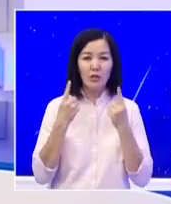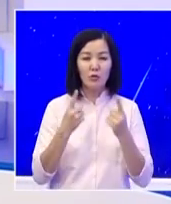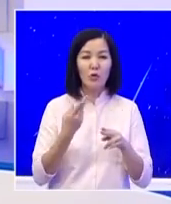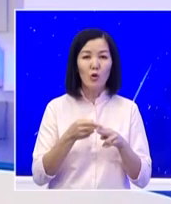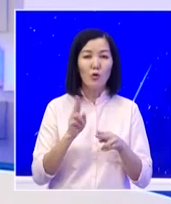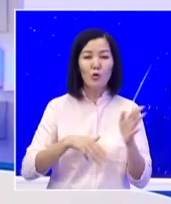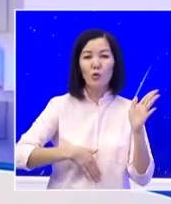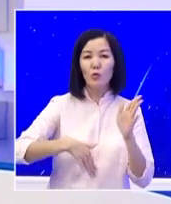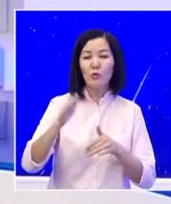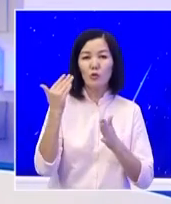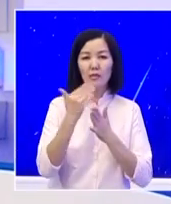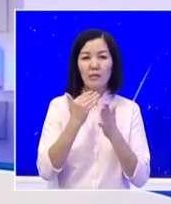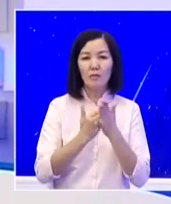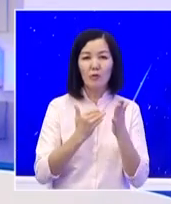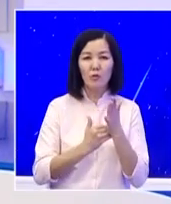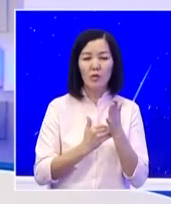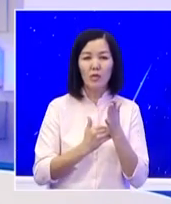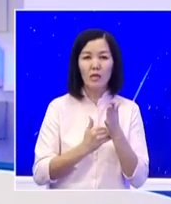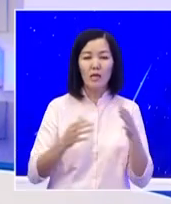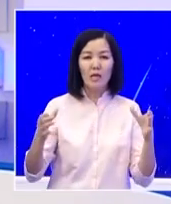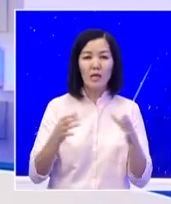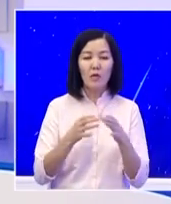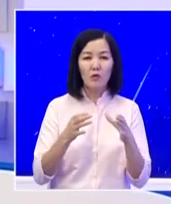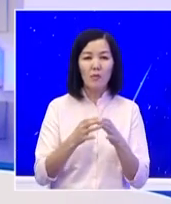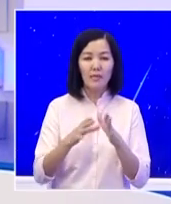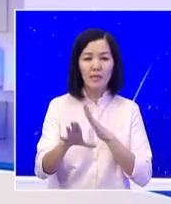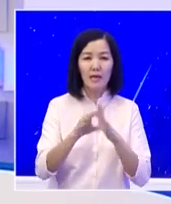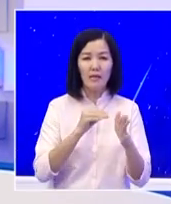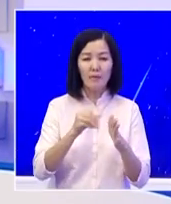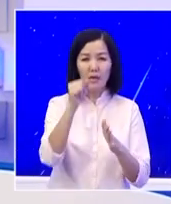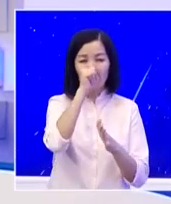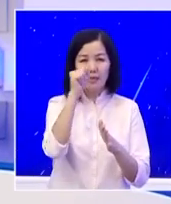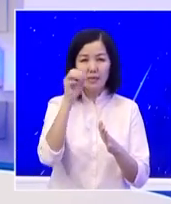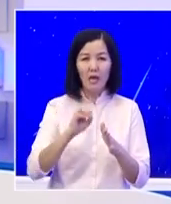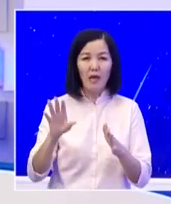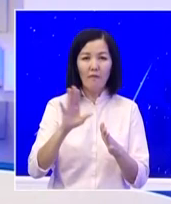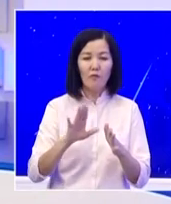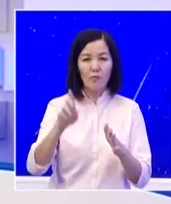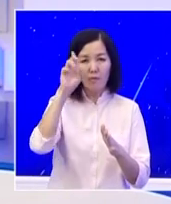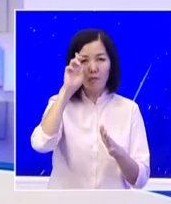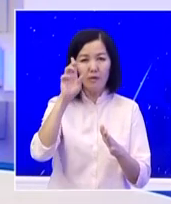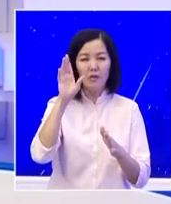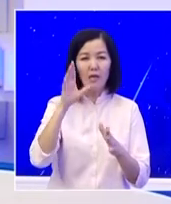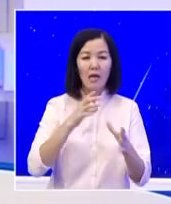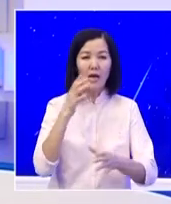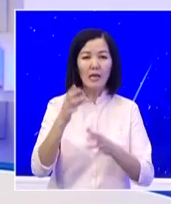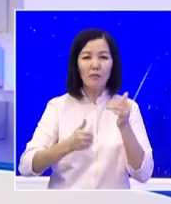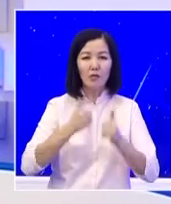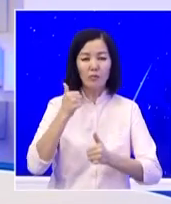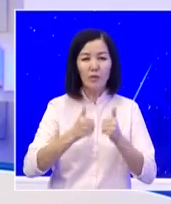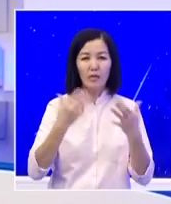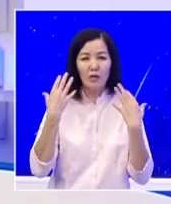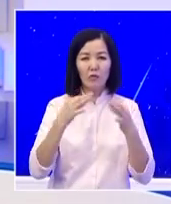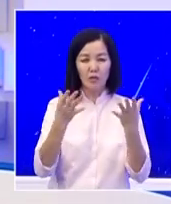маңызы зор, өйткені үздіктер тізімнен көрінген балуандар ел құрамасына алынып, қыста Европа елдерінің бірінде өтетін әлем